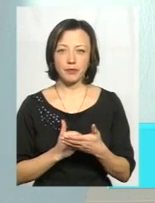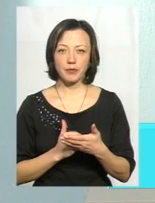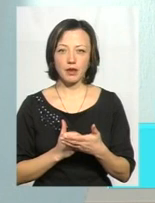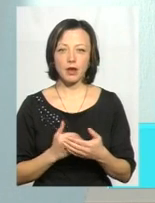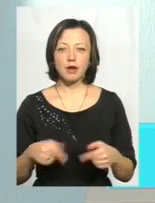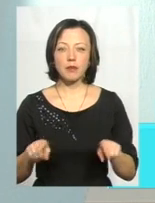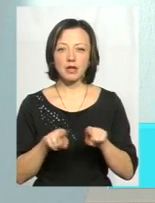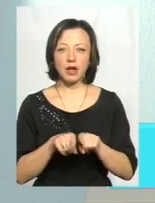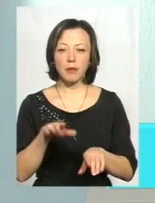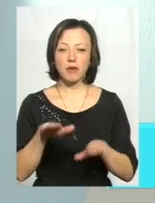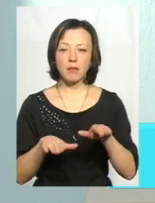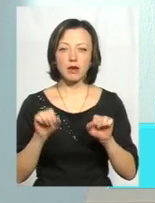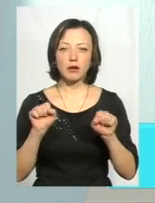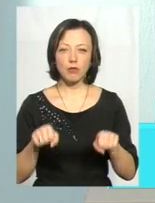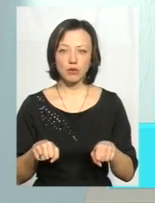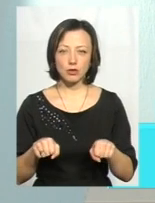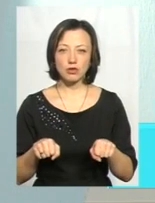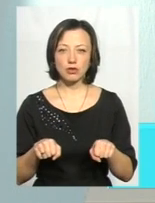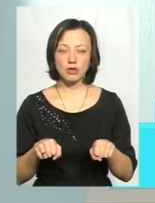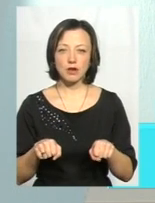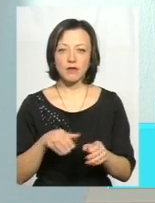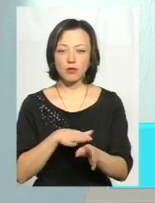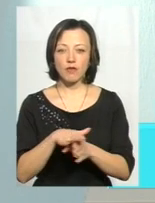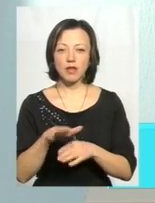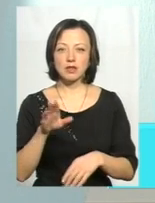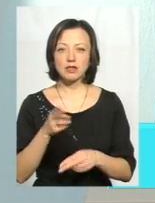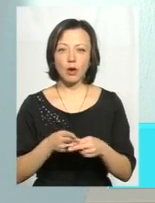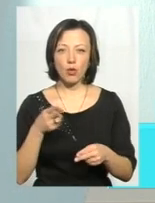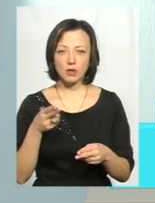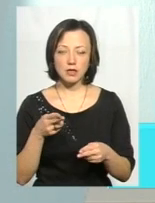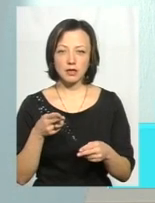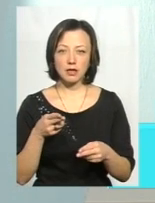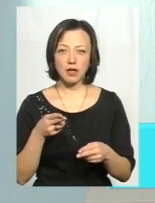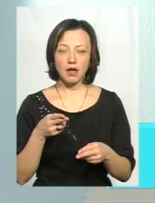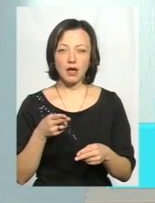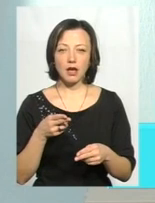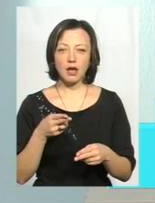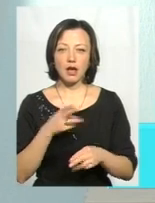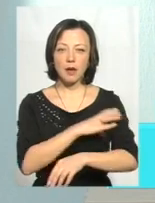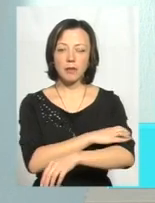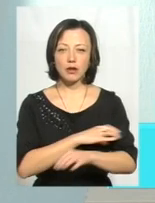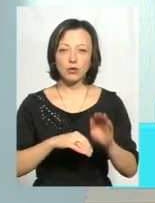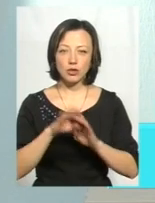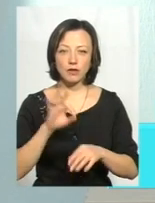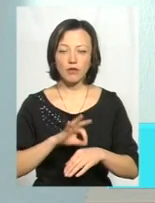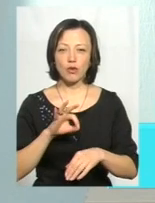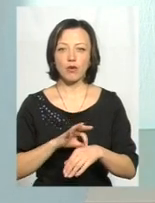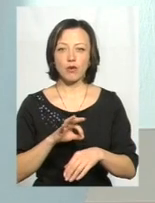При таких перепадах може відбуватися загострення гіпертонічної хвороби, ішемічної